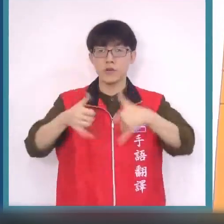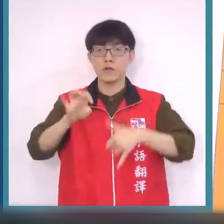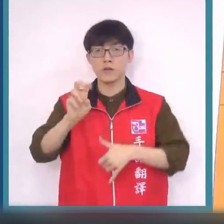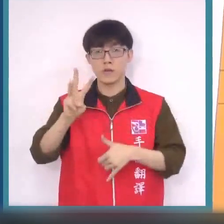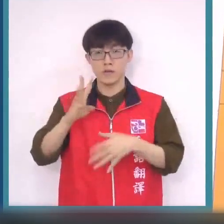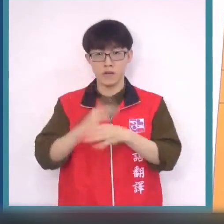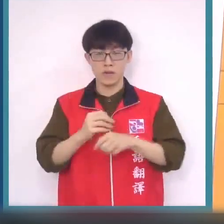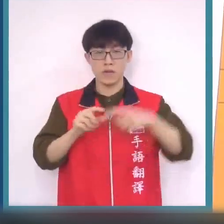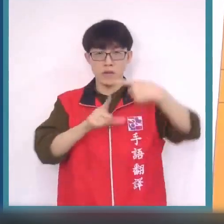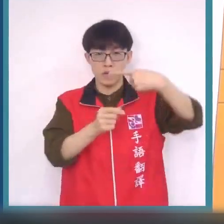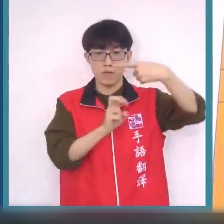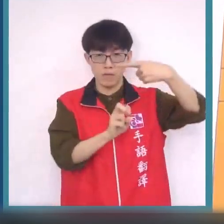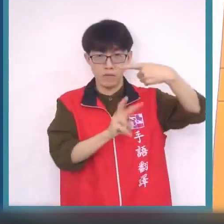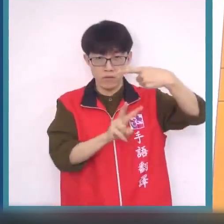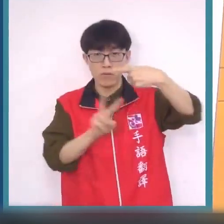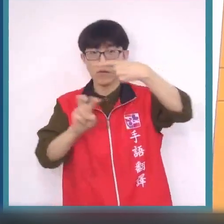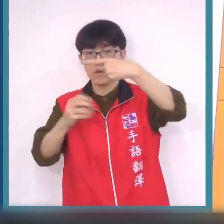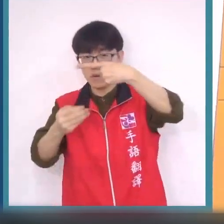是